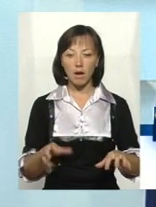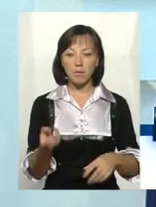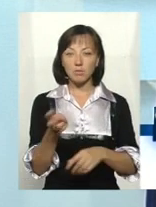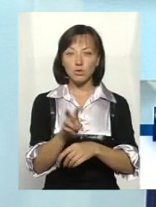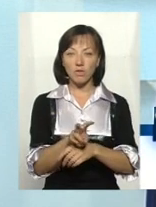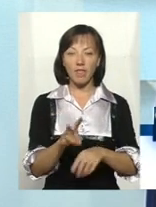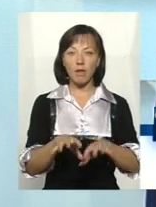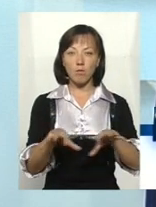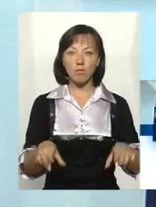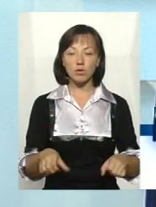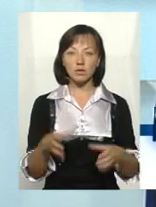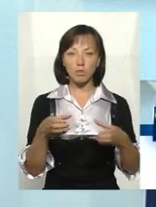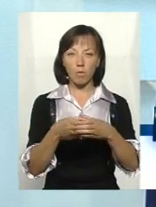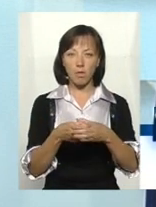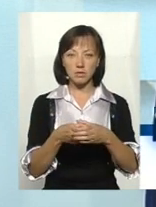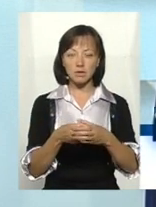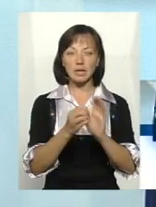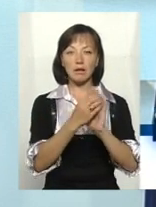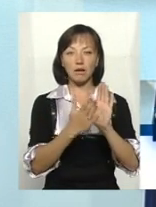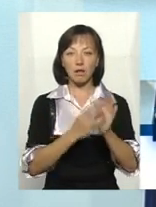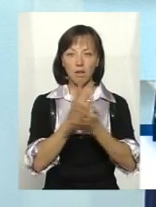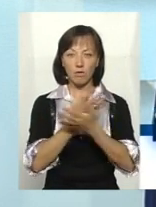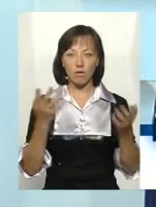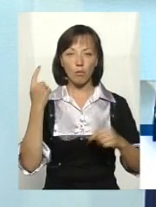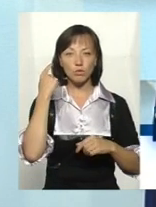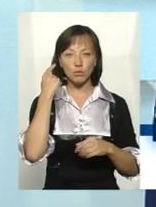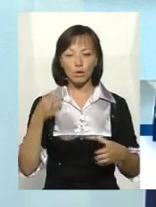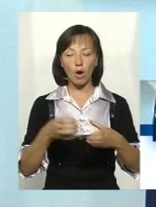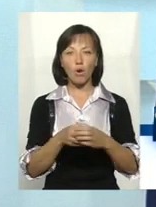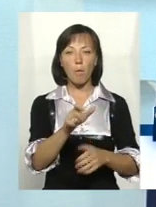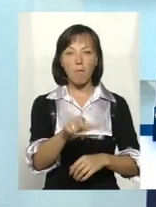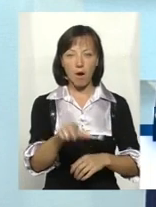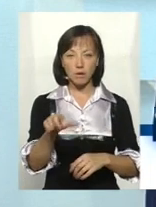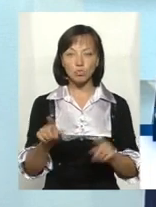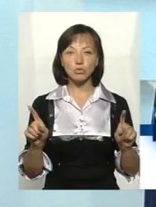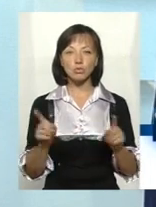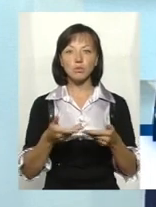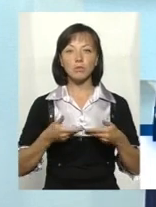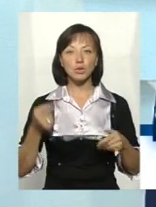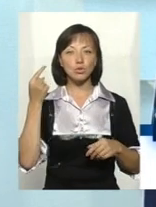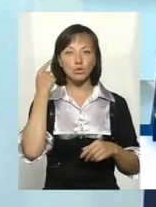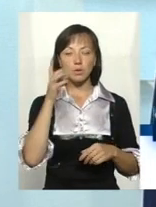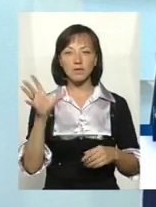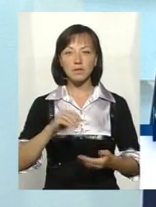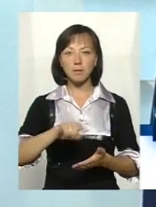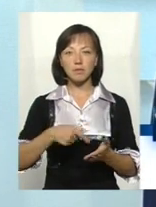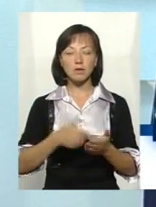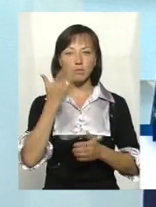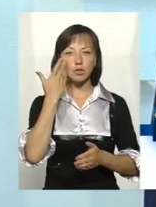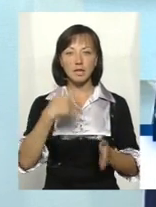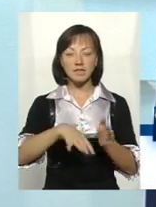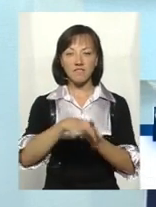посаду, ідучи командою, декларував почути громаду. Що ми чули і все місто під час